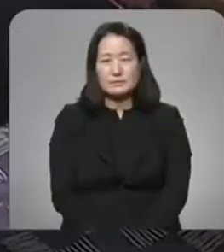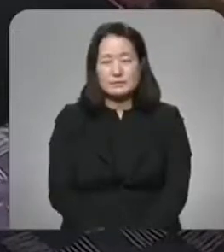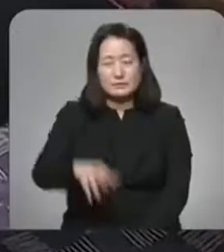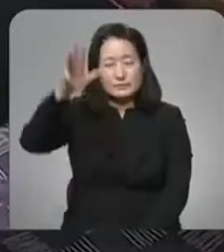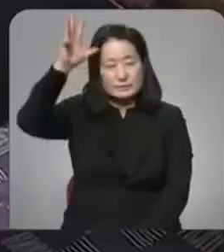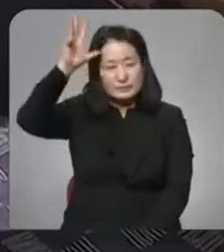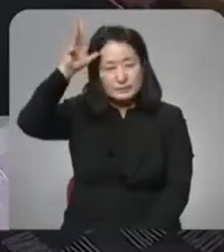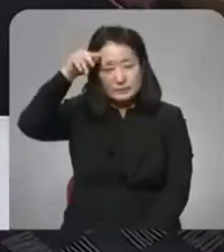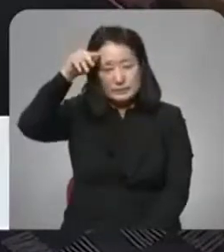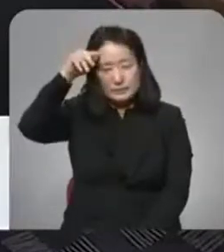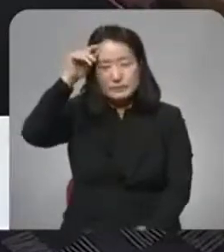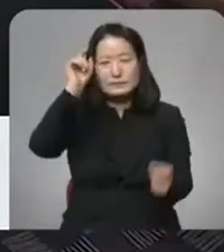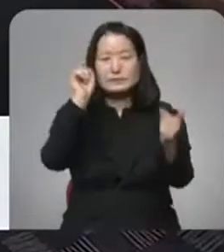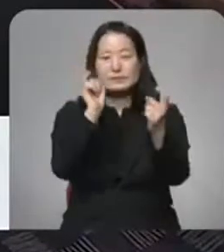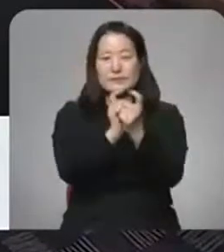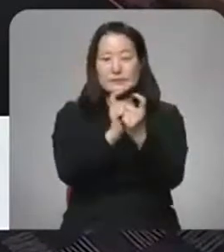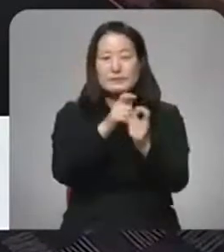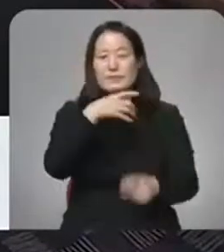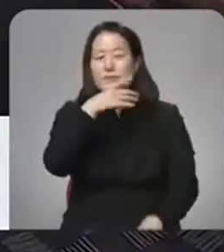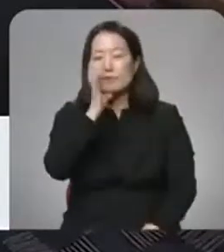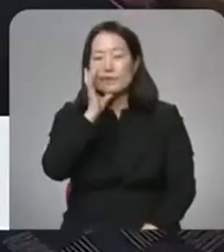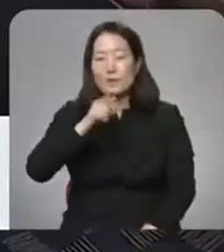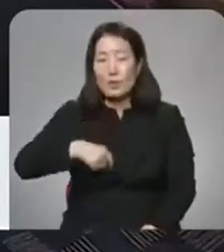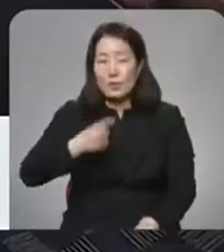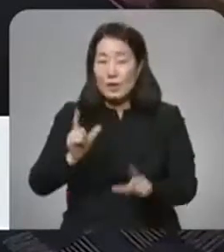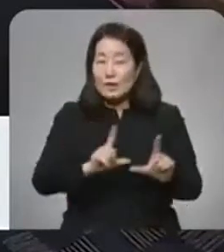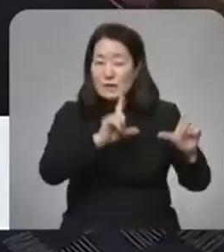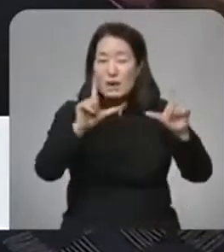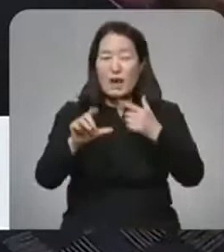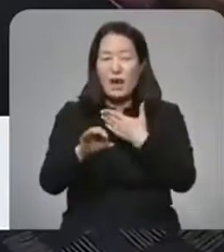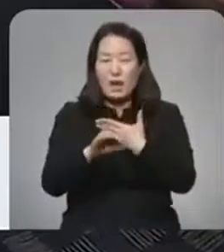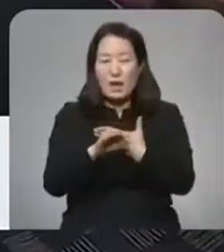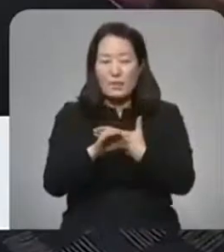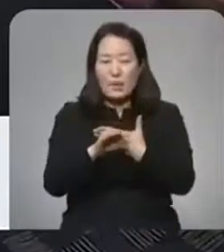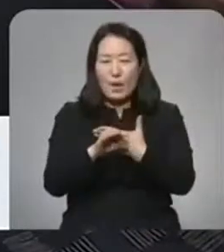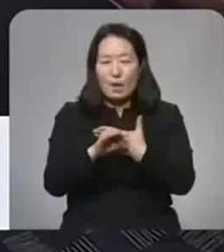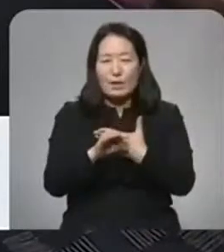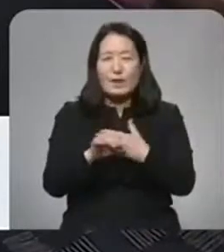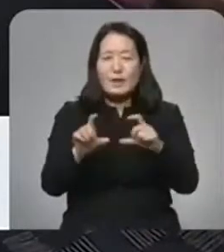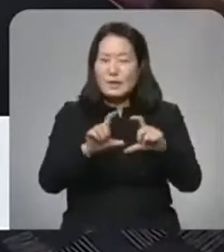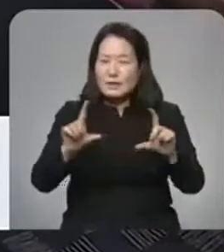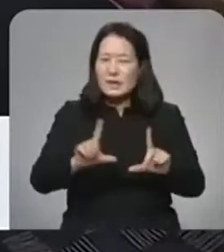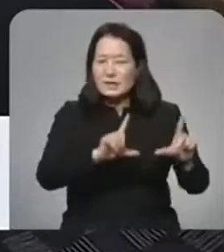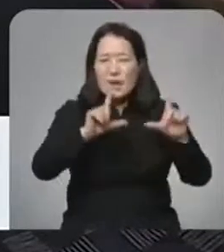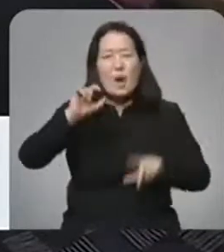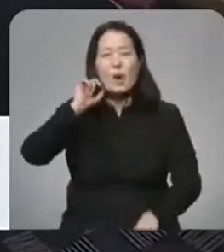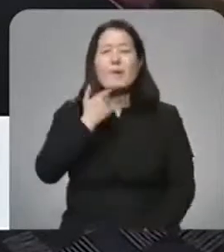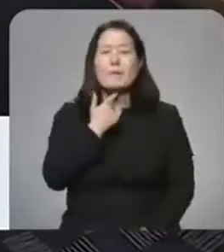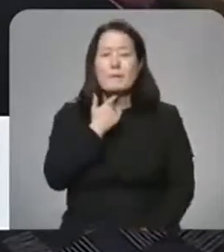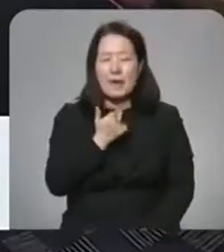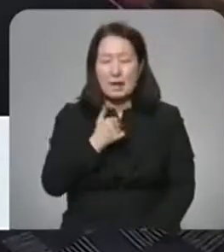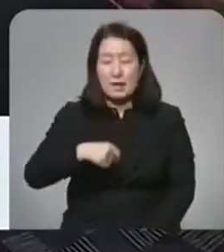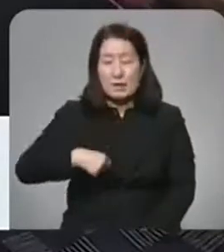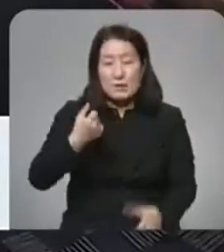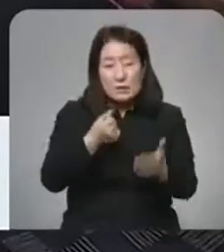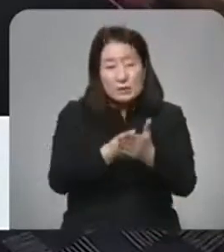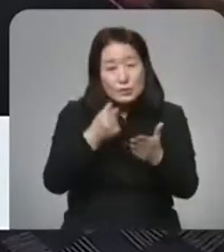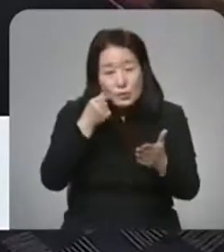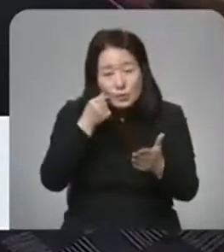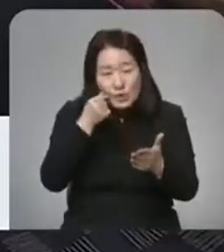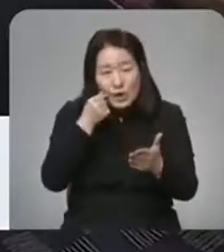치매에 걸린 어르신이 갑자기 혼자가 됐을 경우 일상생활부터가 걱정거리입니다. 스스로 결정하지 못하다